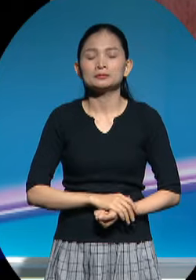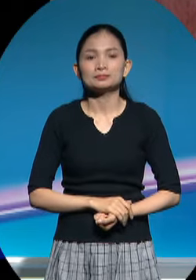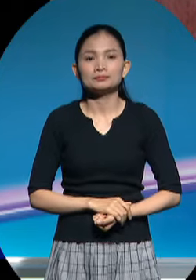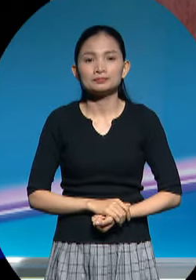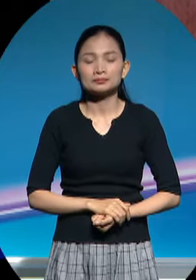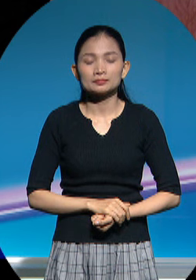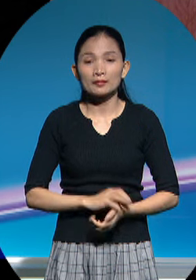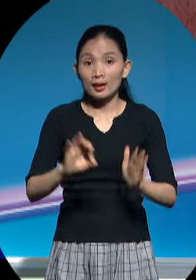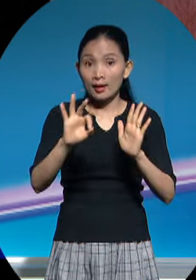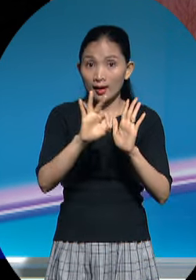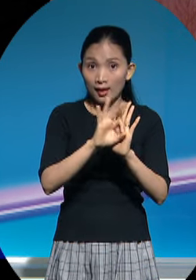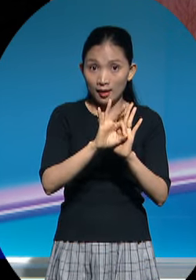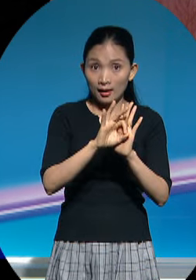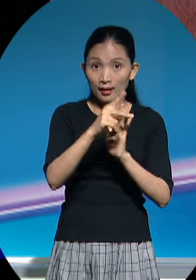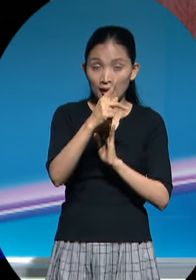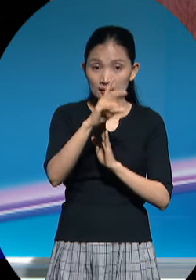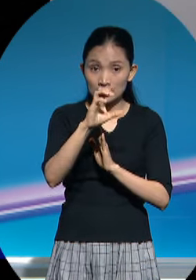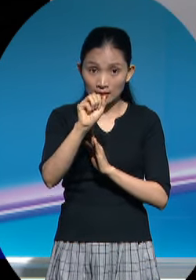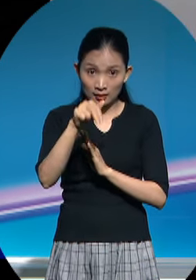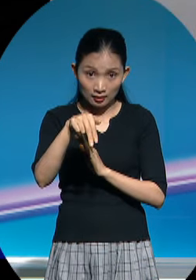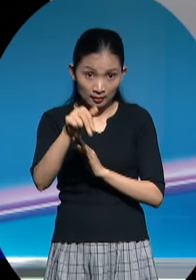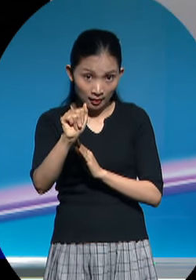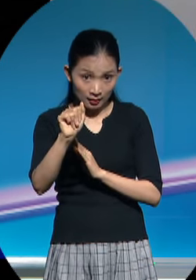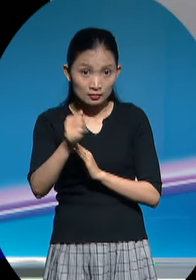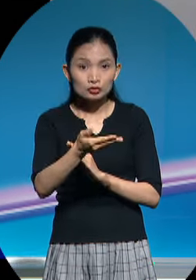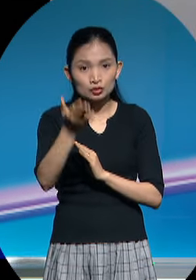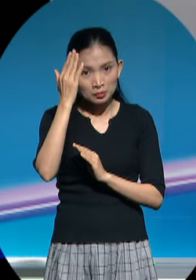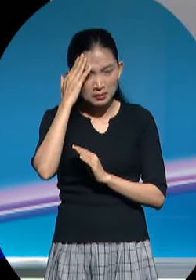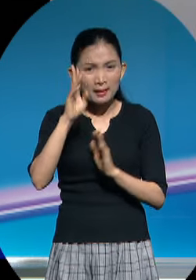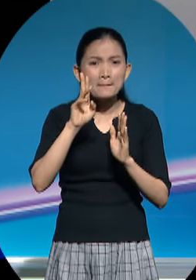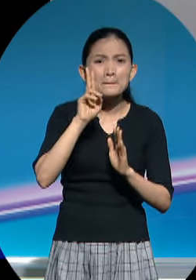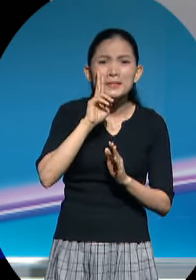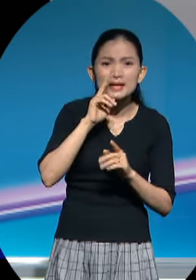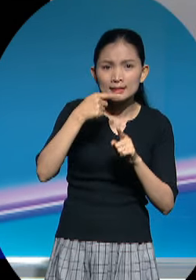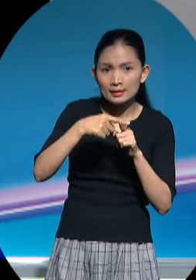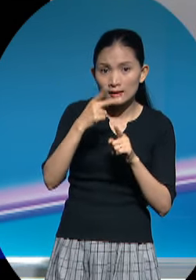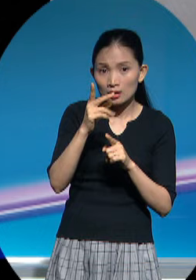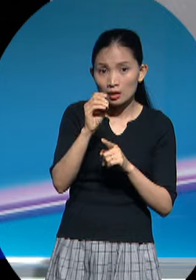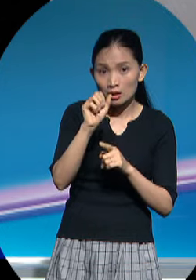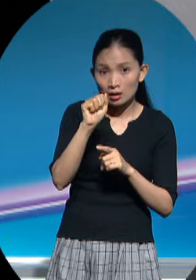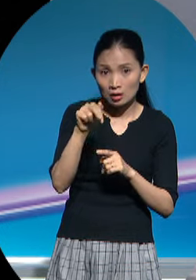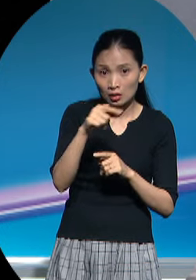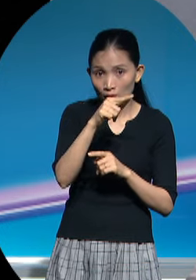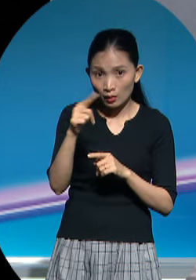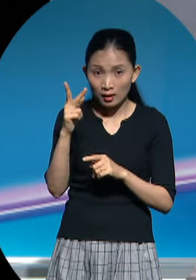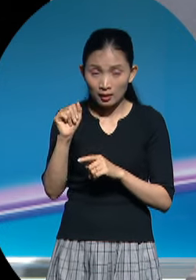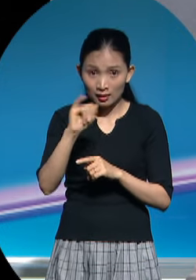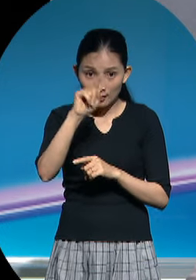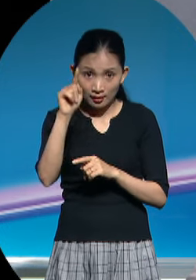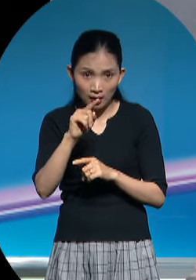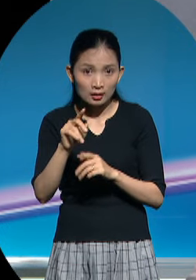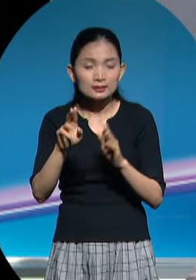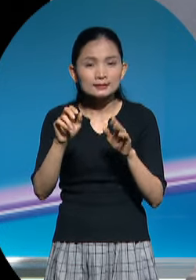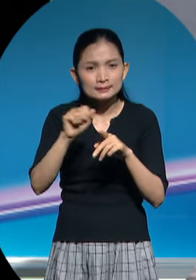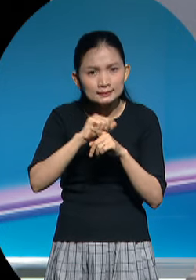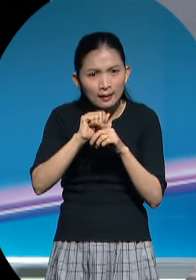Hãng thông tấn Triều Tiên KCNA cho biết vụ phóng thử nghiệm diễn ra ở biển Hoàng Hải và không ảnh hưởng đến an ninh của các quốc gia láng giềng. Tuy nhiên, bản tin